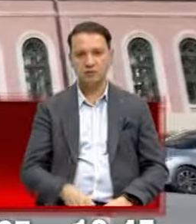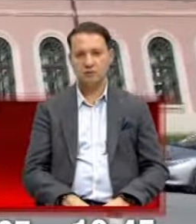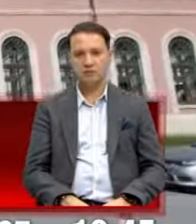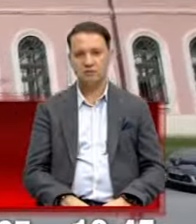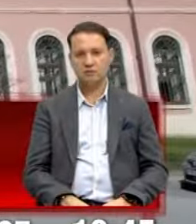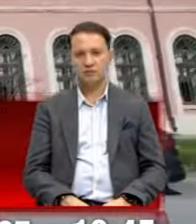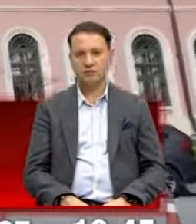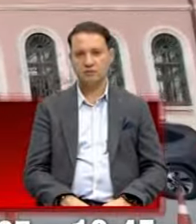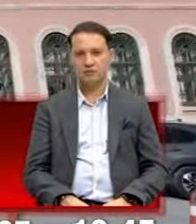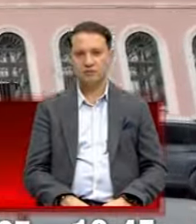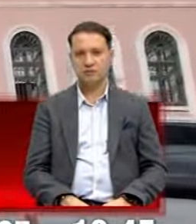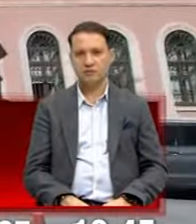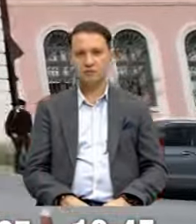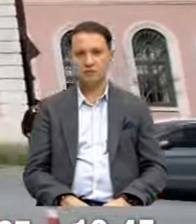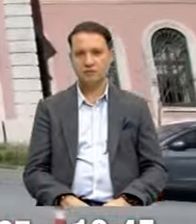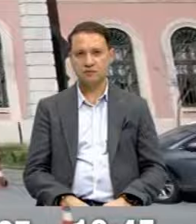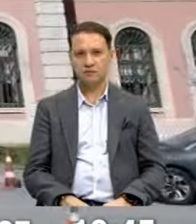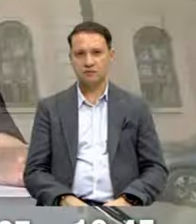açıklandı.